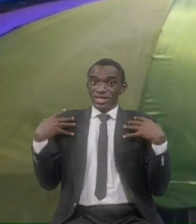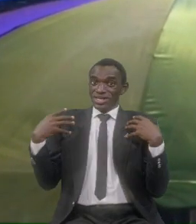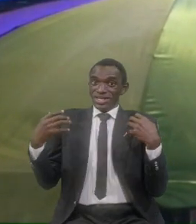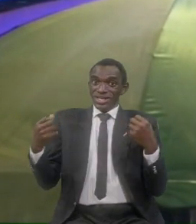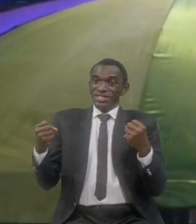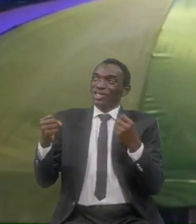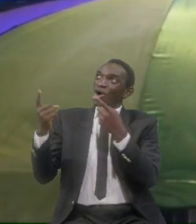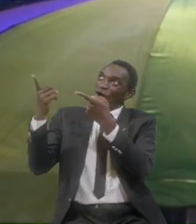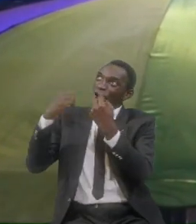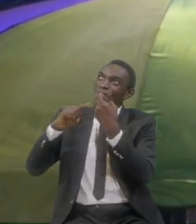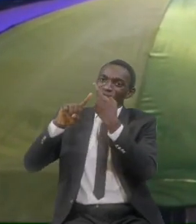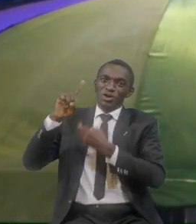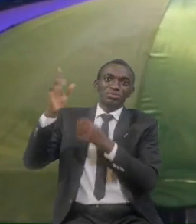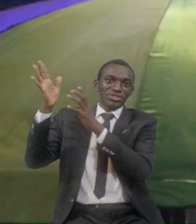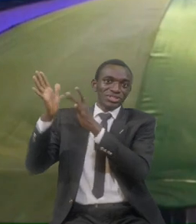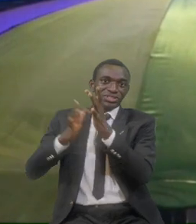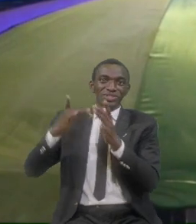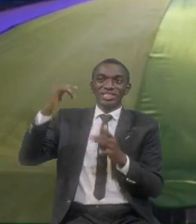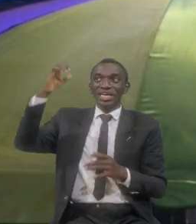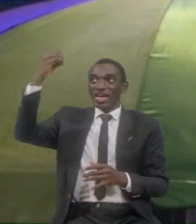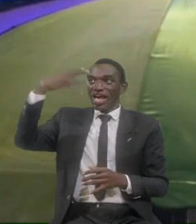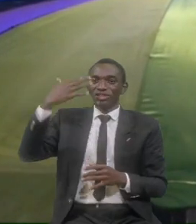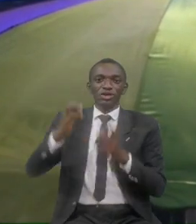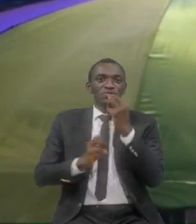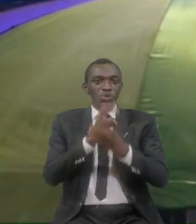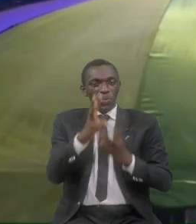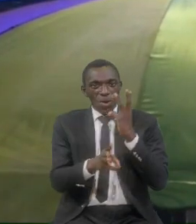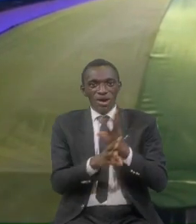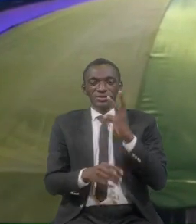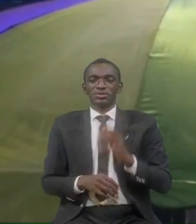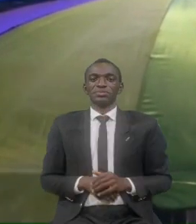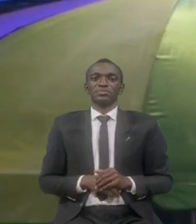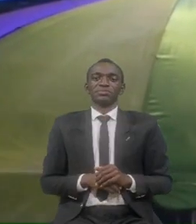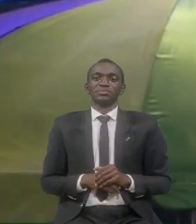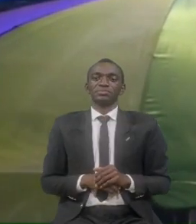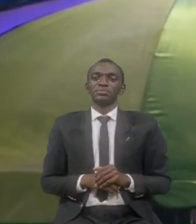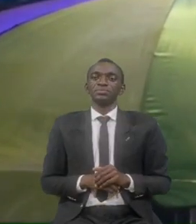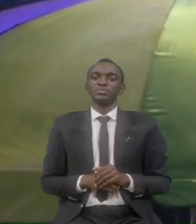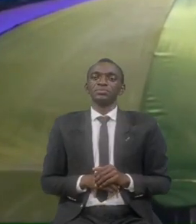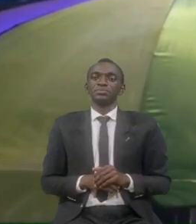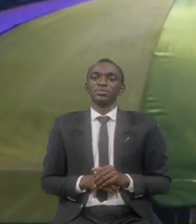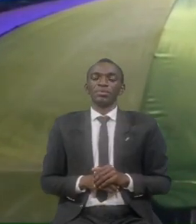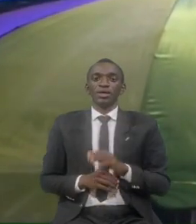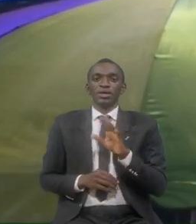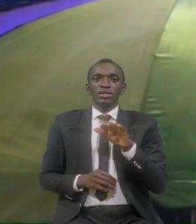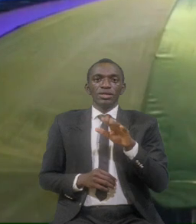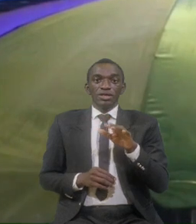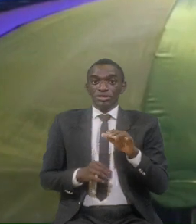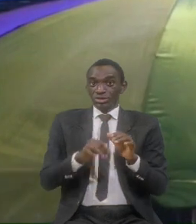the light of the world. Ang kayuan gikan kang Jesus, ang kahayag sa kalibutan. You enter into a